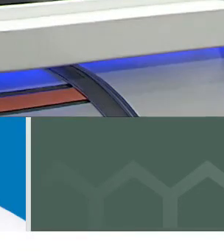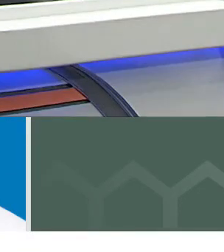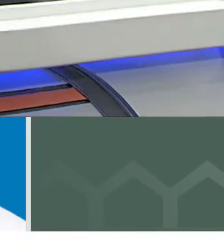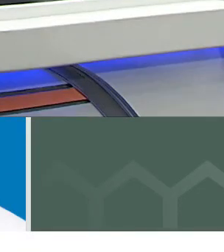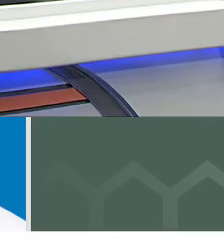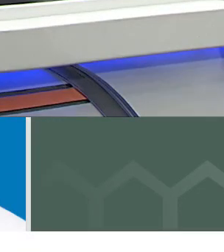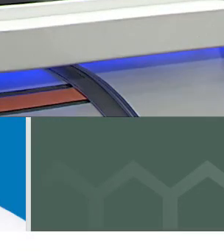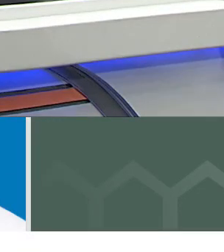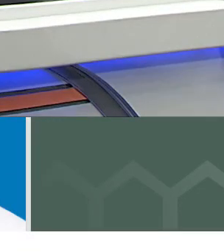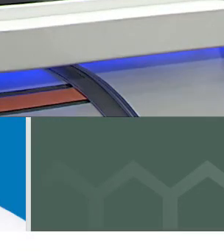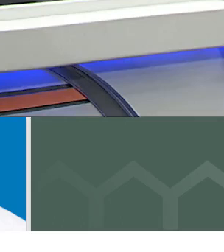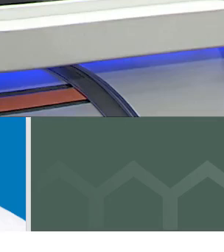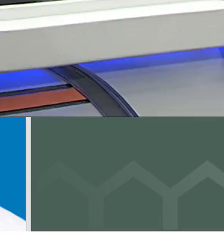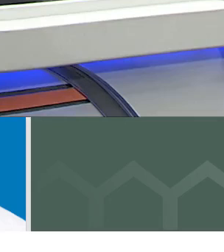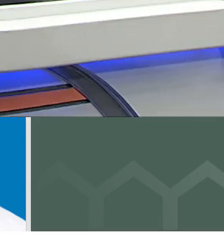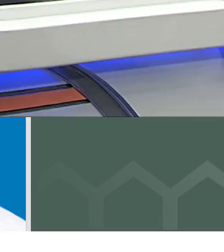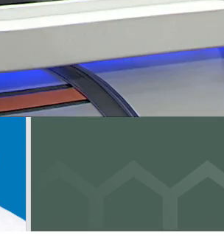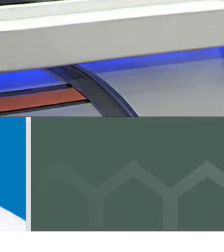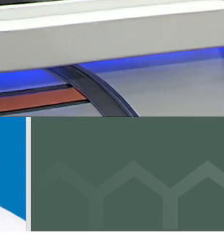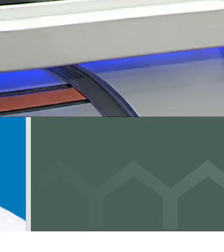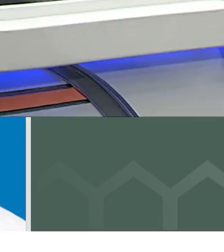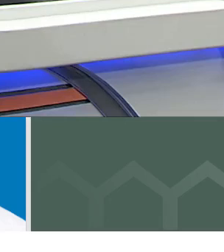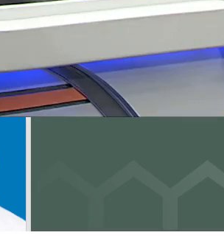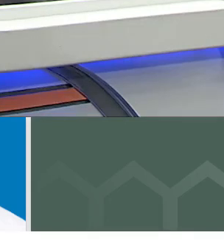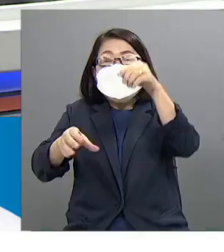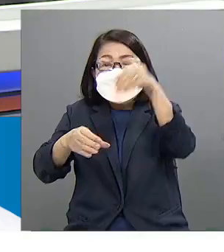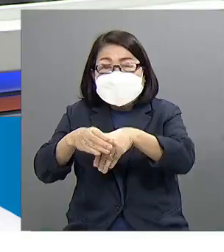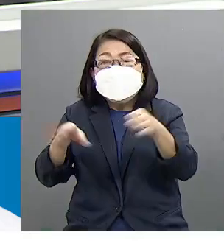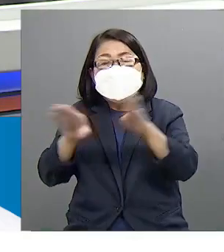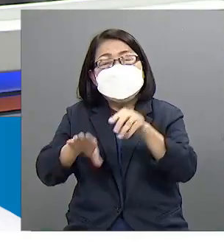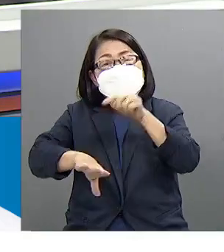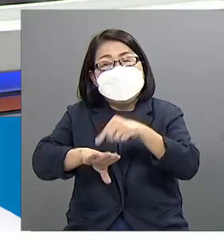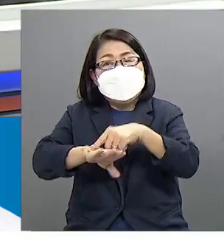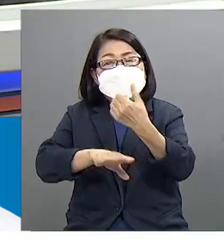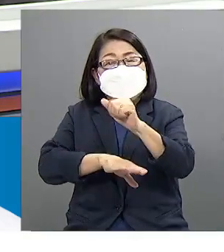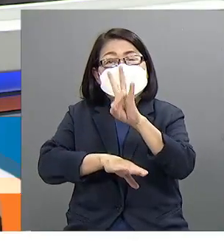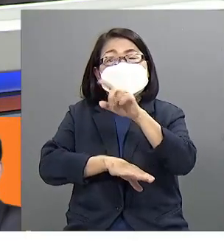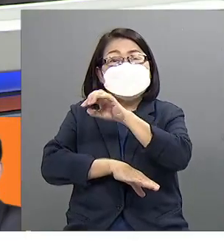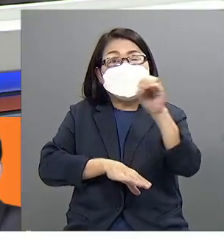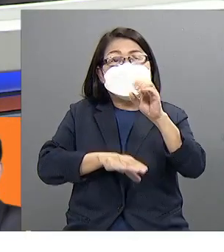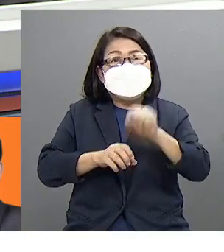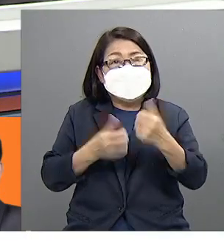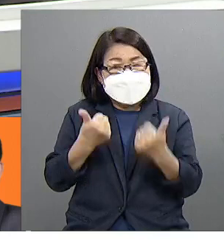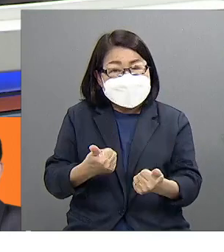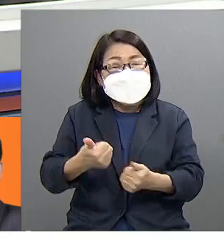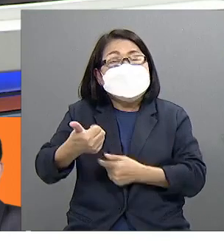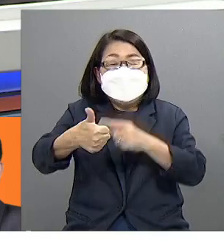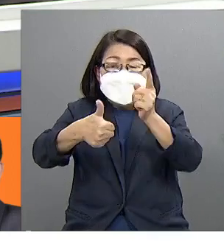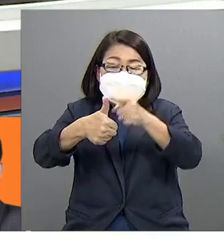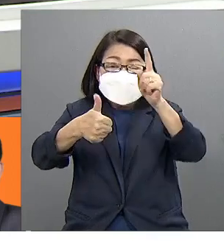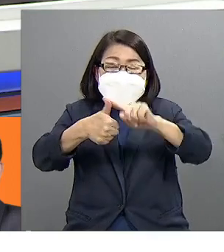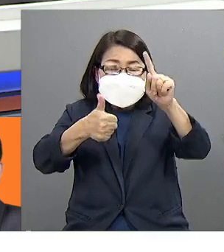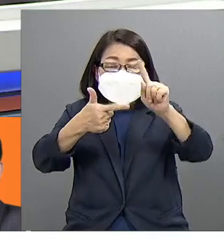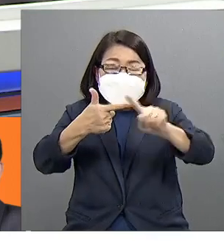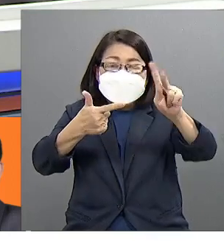จะนับกันมาตั้งแต่ปิดหีบ17นาฬิกานะครับตอนนี้อันดับที่ปรากฏอยู่บนหน้าจอที่ท่านผู้ชมเห็นเนี่ยก็